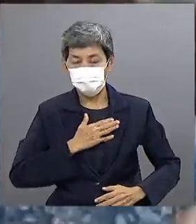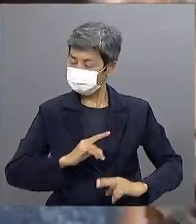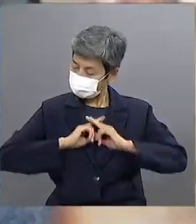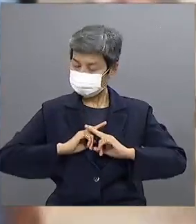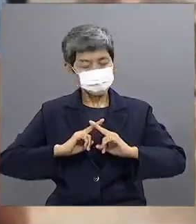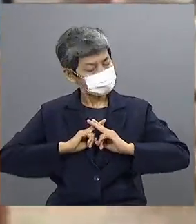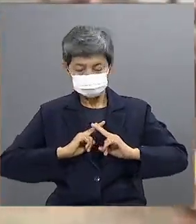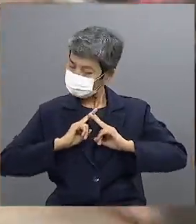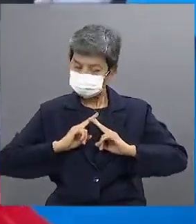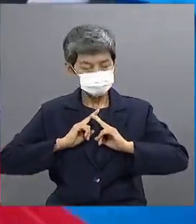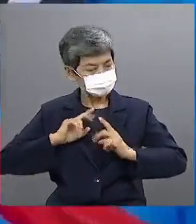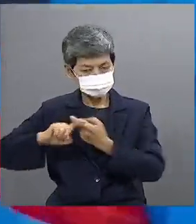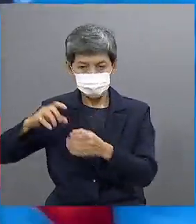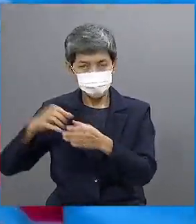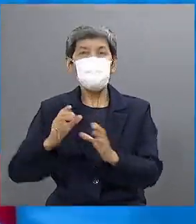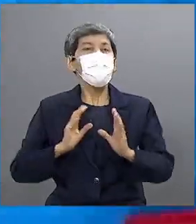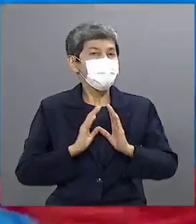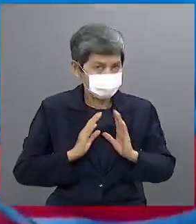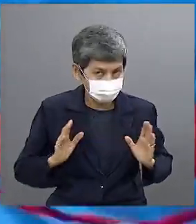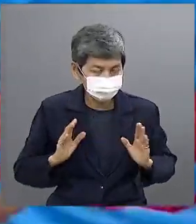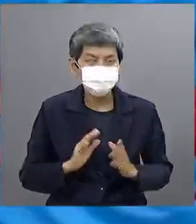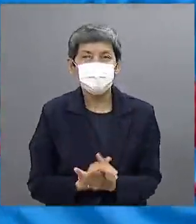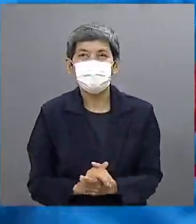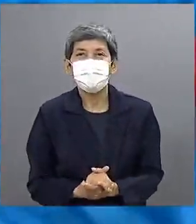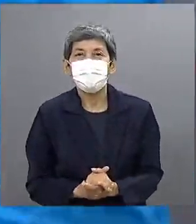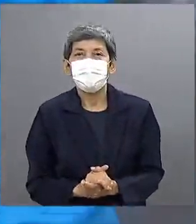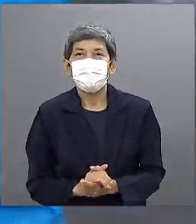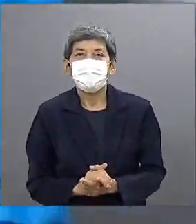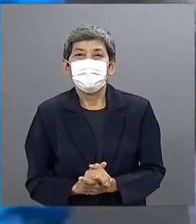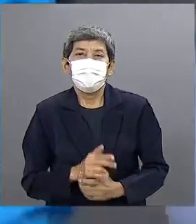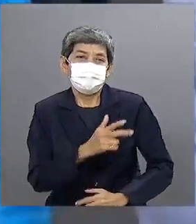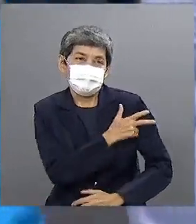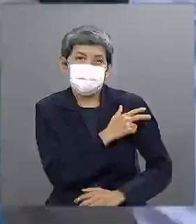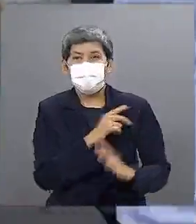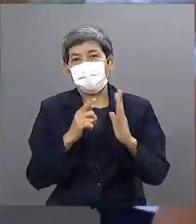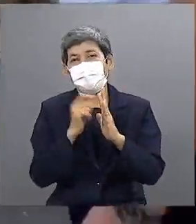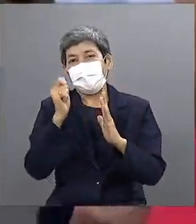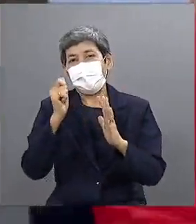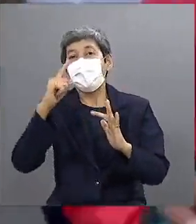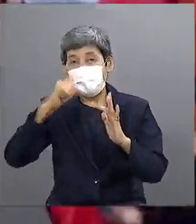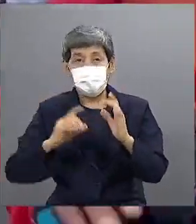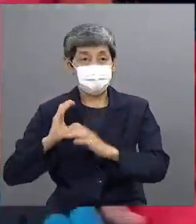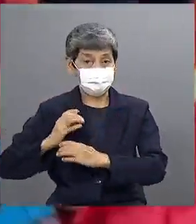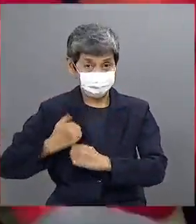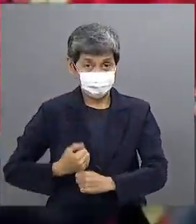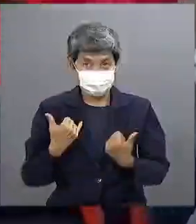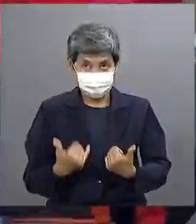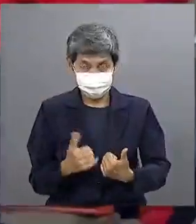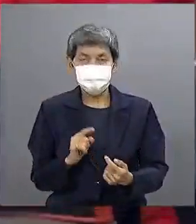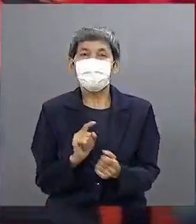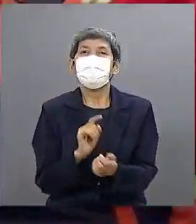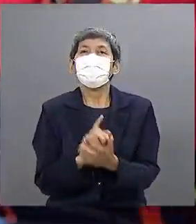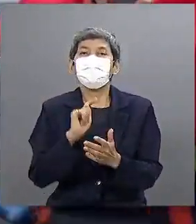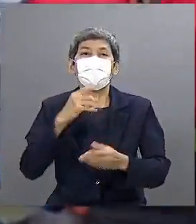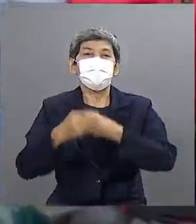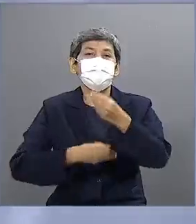ะ ใช่ครับขอบคุณนะครับ ดร.เอสุชัชวีสุวรรณสวัสดิ์ผู้สมัครจากประชาธิปัตย์วันนี้ไปที่ย่านตลาดเคหะสุขสวัส